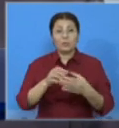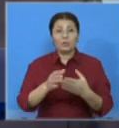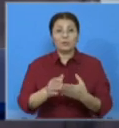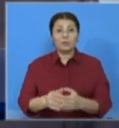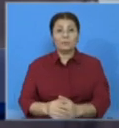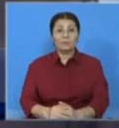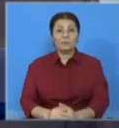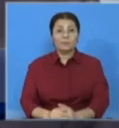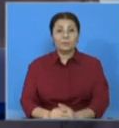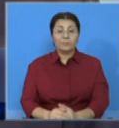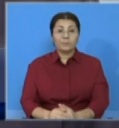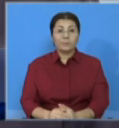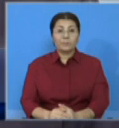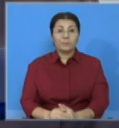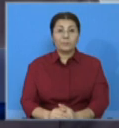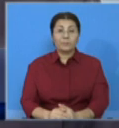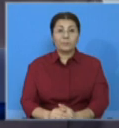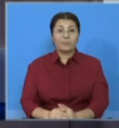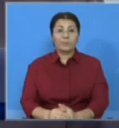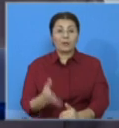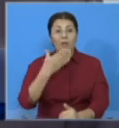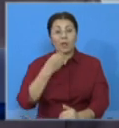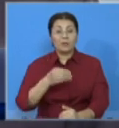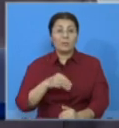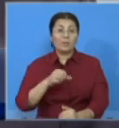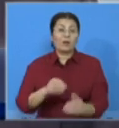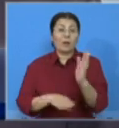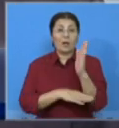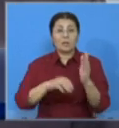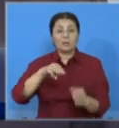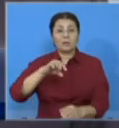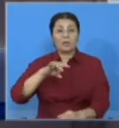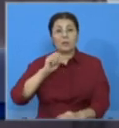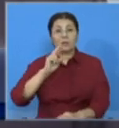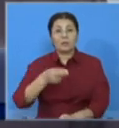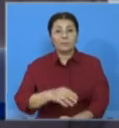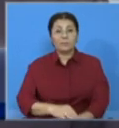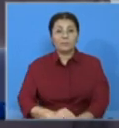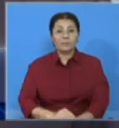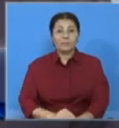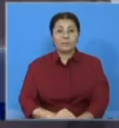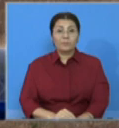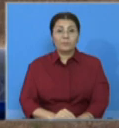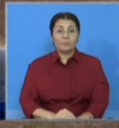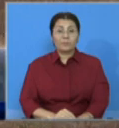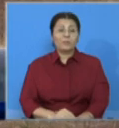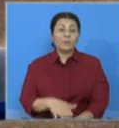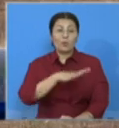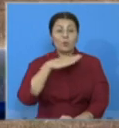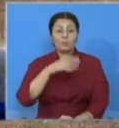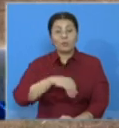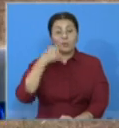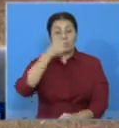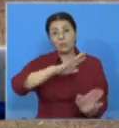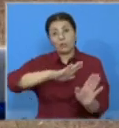Теректердің көлеңкесінде балаларымыз астыр салып осыраға демалуға, демалыс орнына болып келеді бәрі. Ойдағыдай болады деп ойлаймын. Бірнеше жылдан